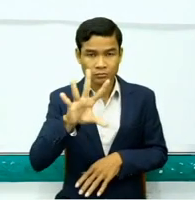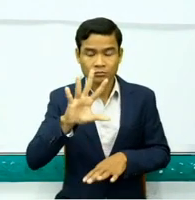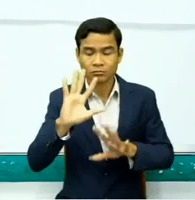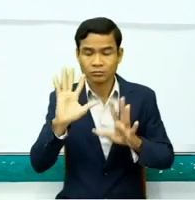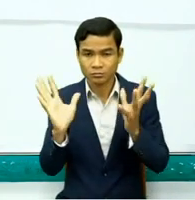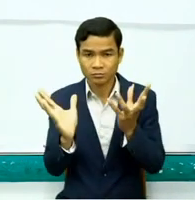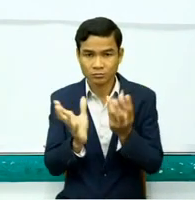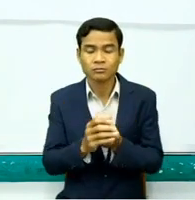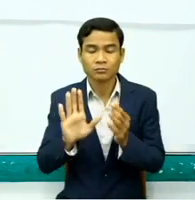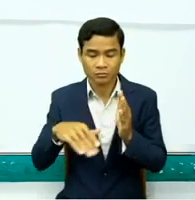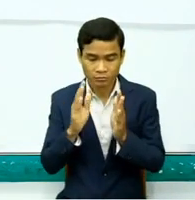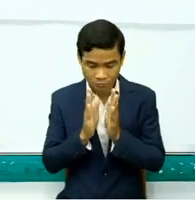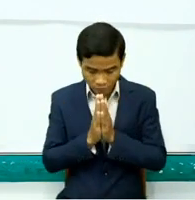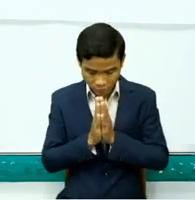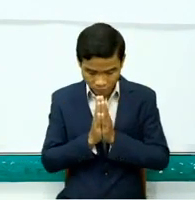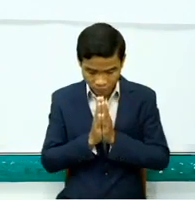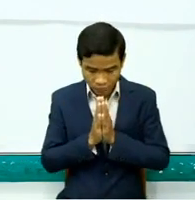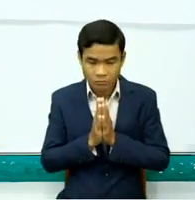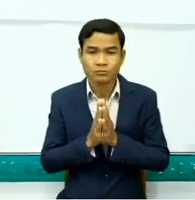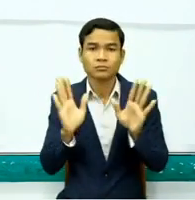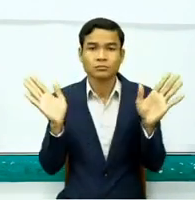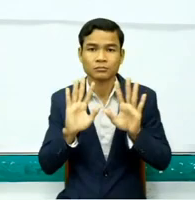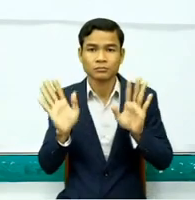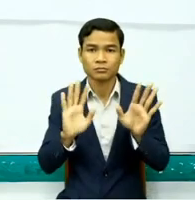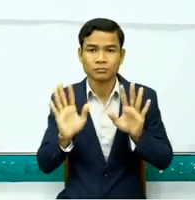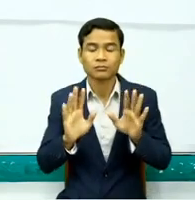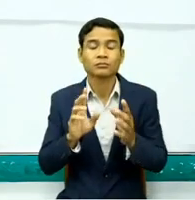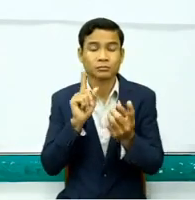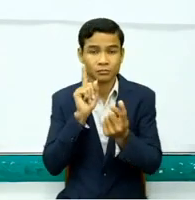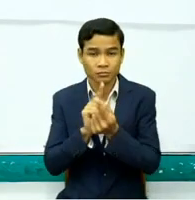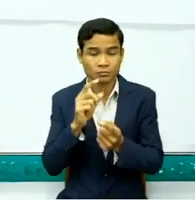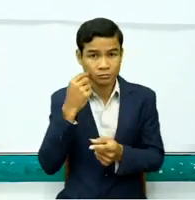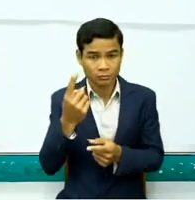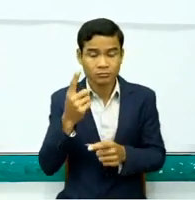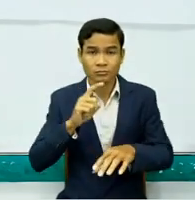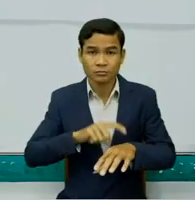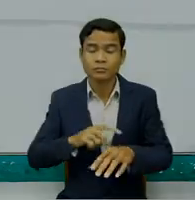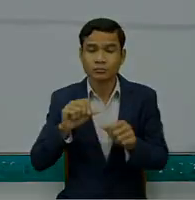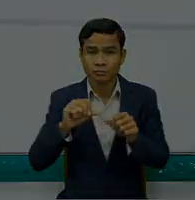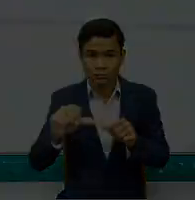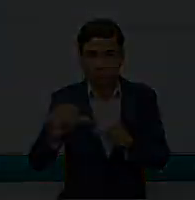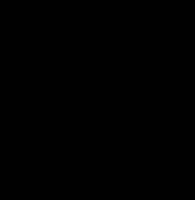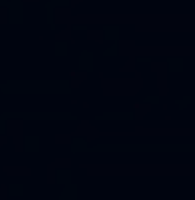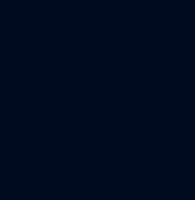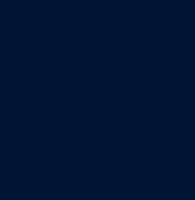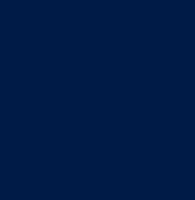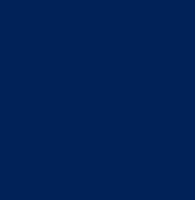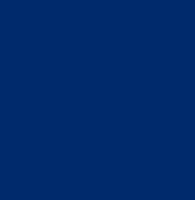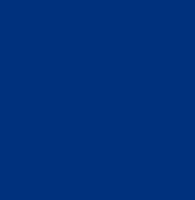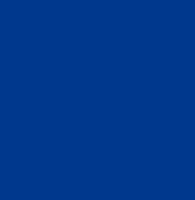សូមអរគុណសូមជម្រាបលាជួបគ្នានៅថ្ងៃស្អែកបន្តទៀត បាយបាយ